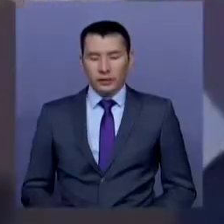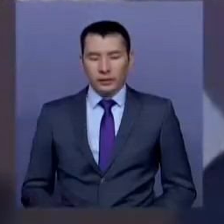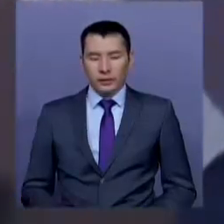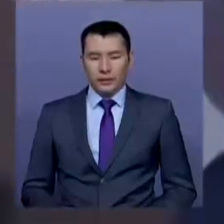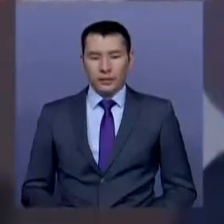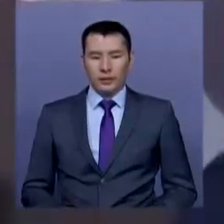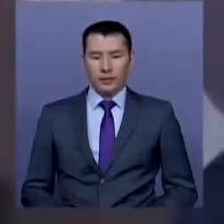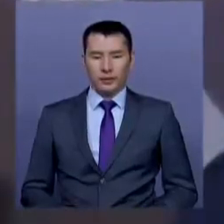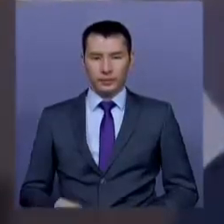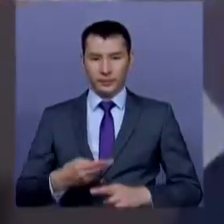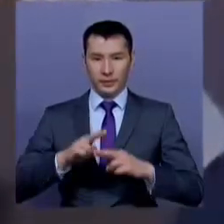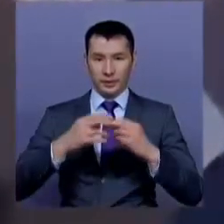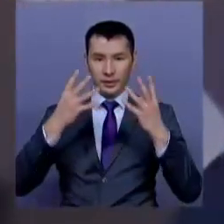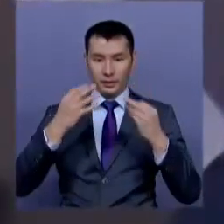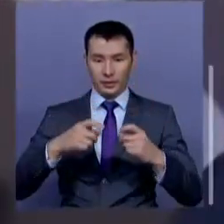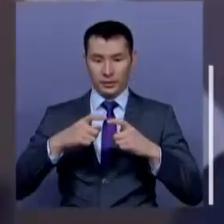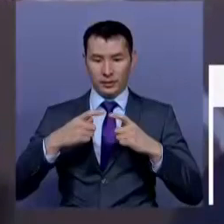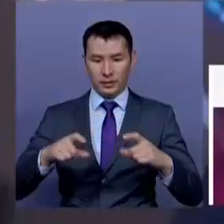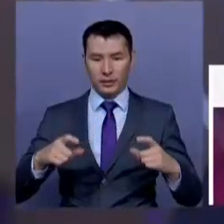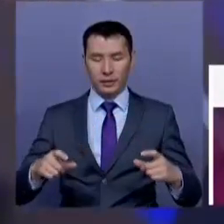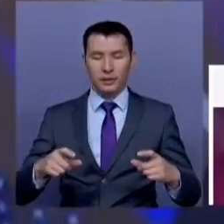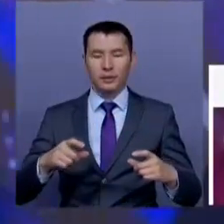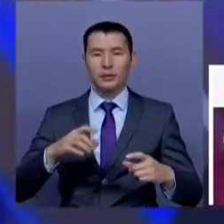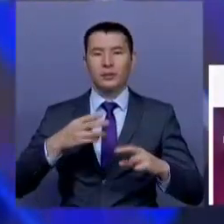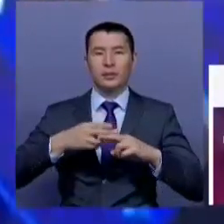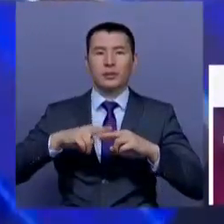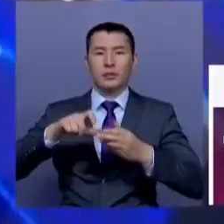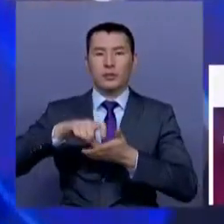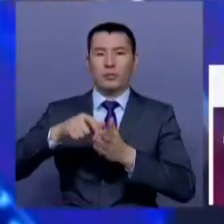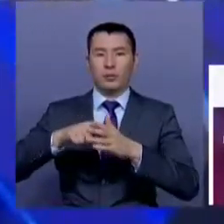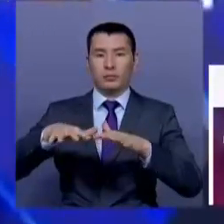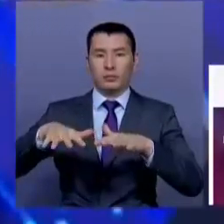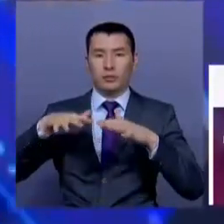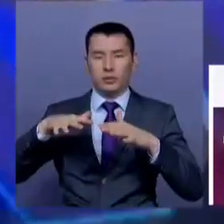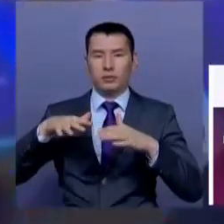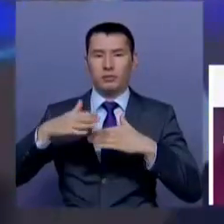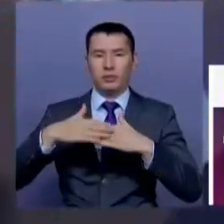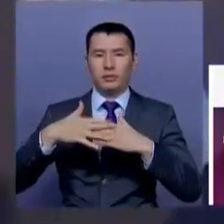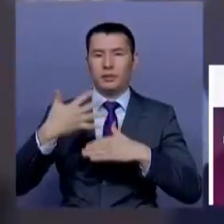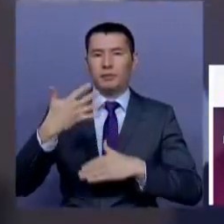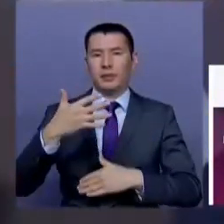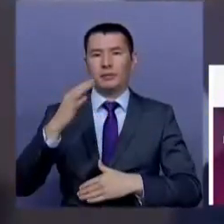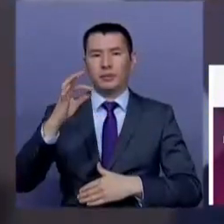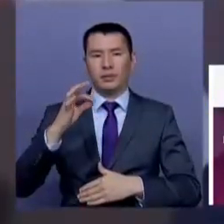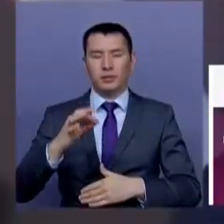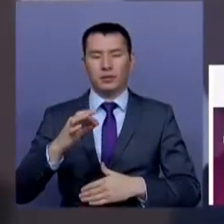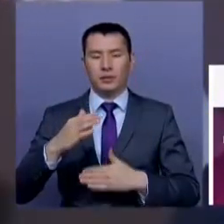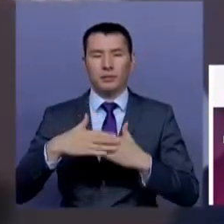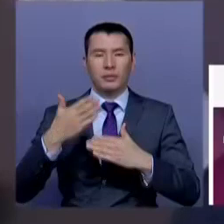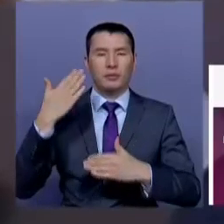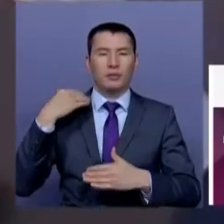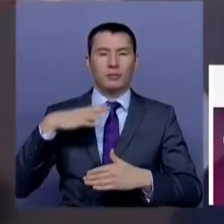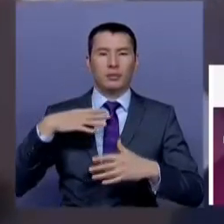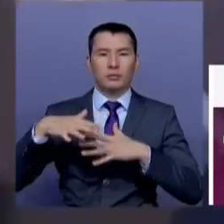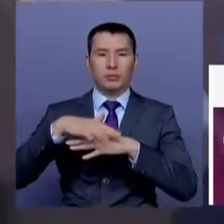В день мы теперь тестируем в 2 раза меньше тестируемых. В аудиториях у нас максимальная наполняемость составляет 50%. То есть если раньше в аудитории